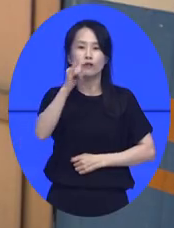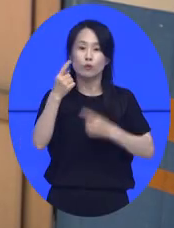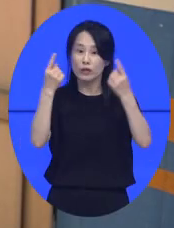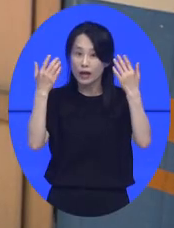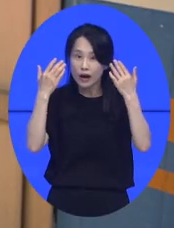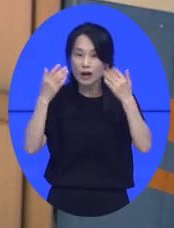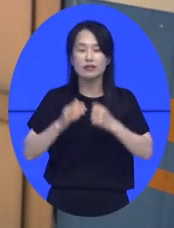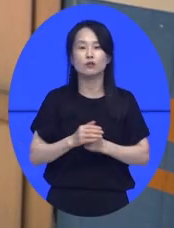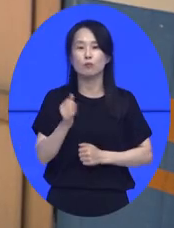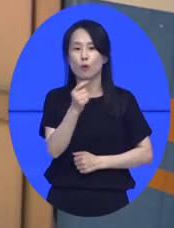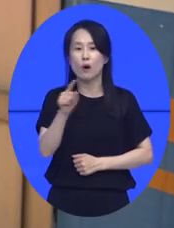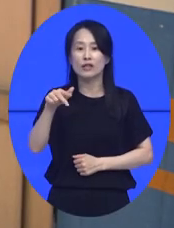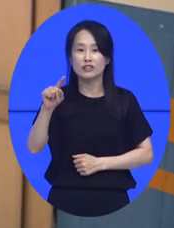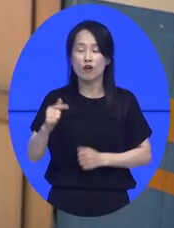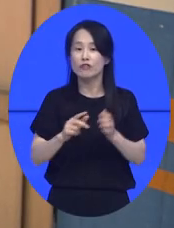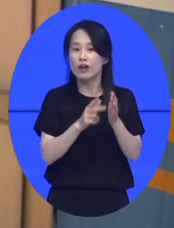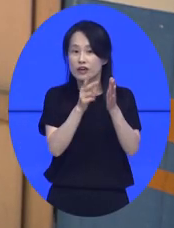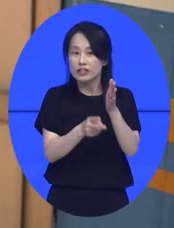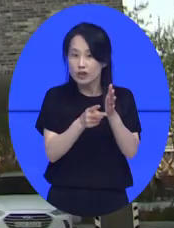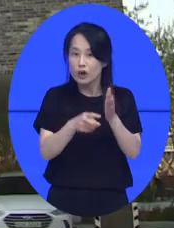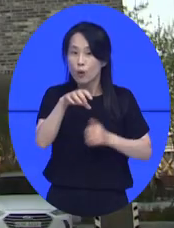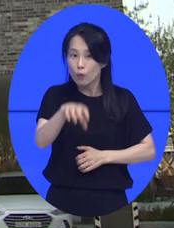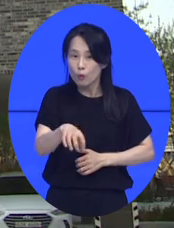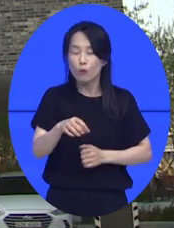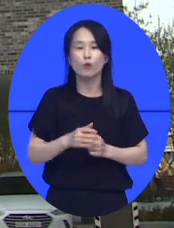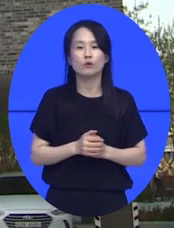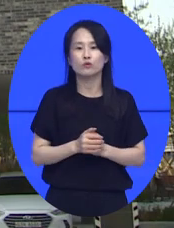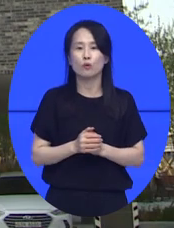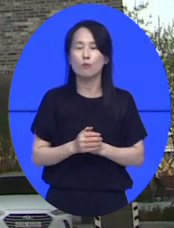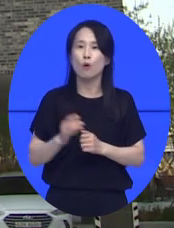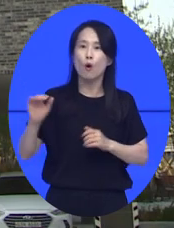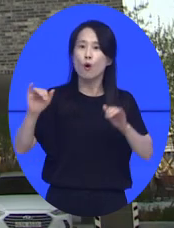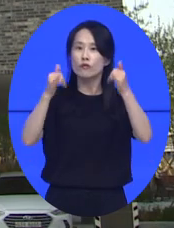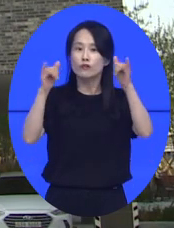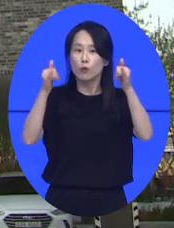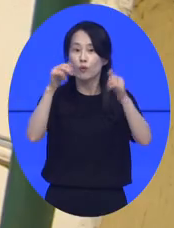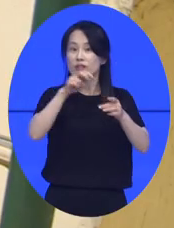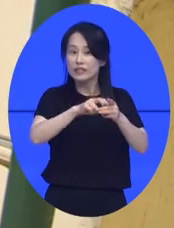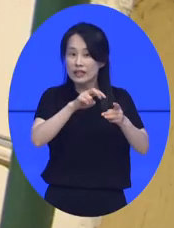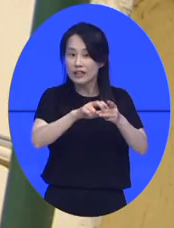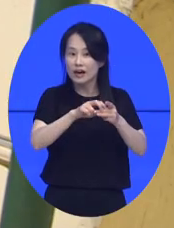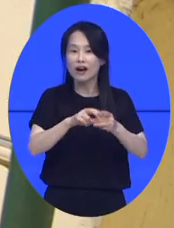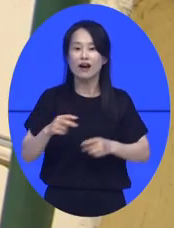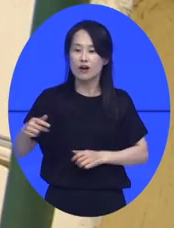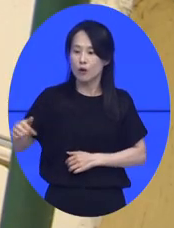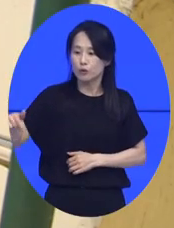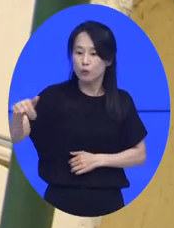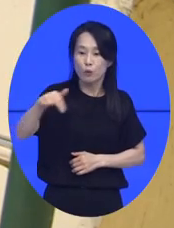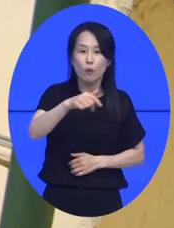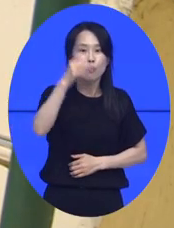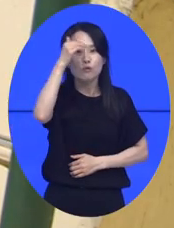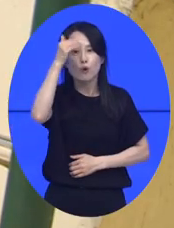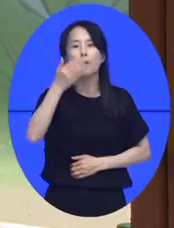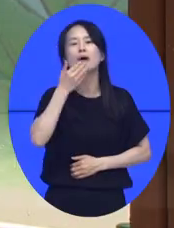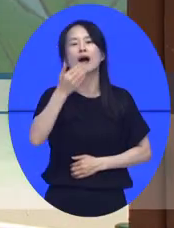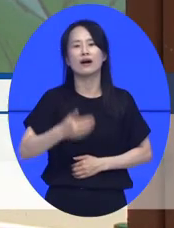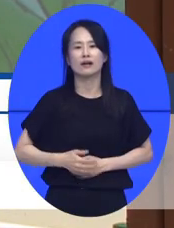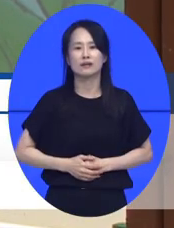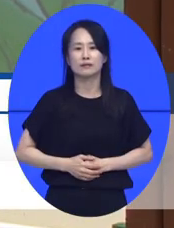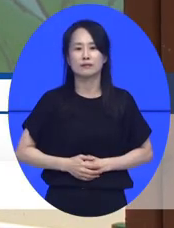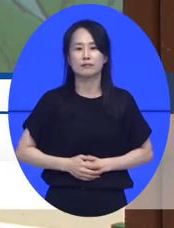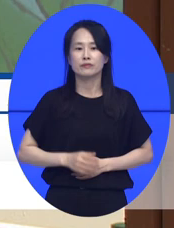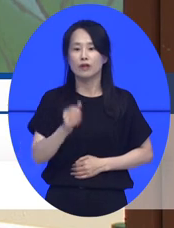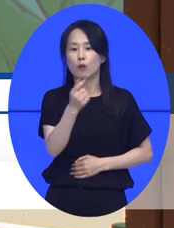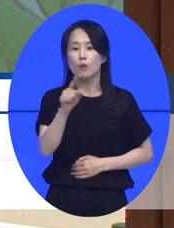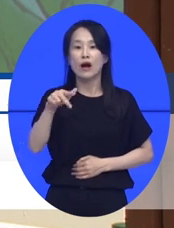화전역 화전동 벽화마을 드론 앵커 센터 등을 도보보행로로 연결해 관광지를 조성했습니다 그